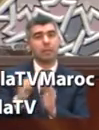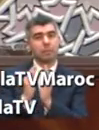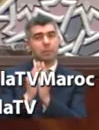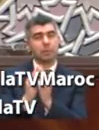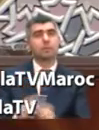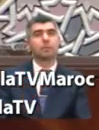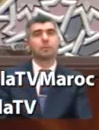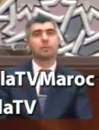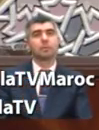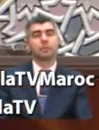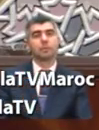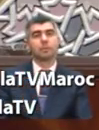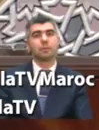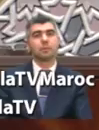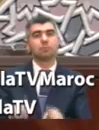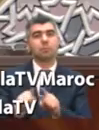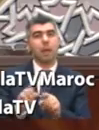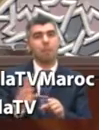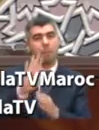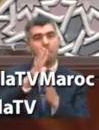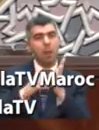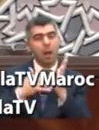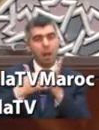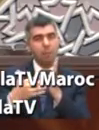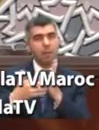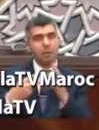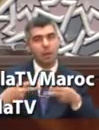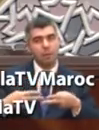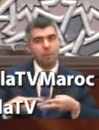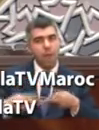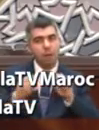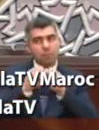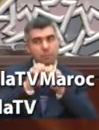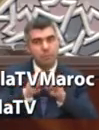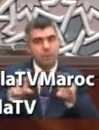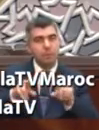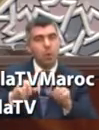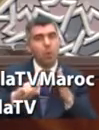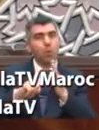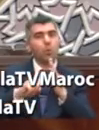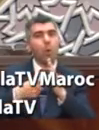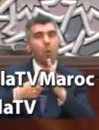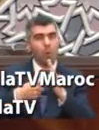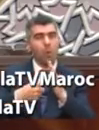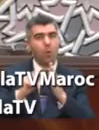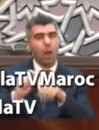والتنمية عن مساهمة برنامج الكهرباء القروية في تنمية الأنشطة السوسيو اقتصادية